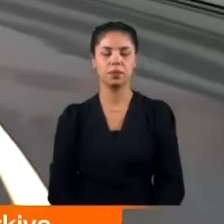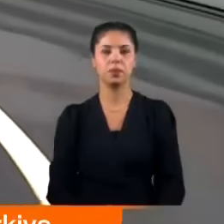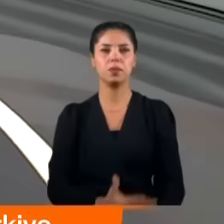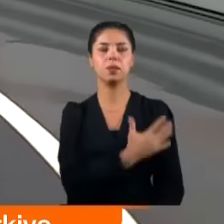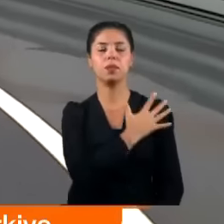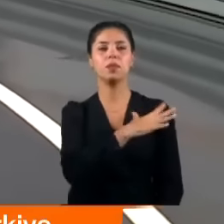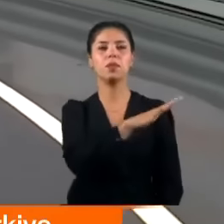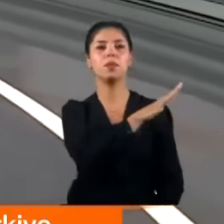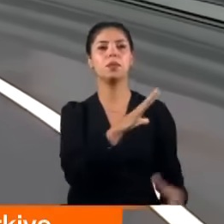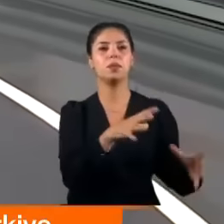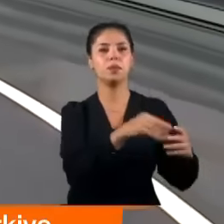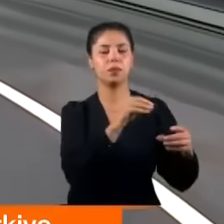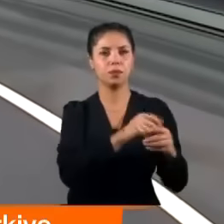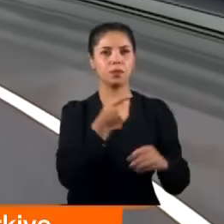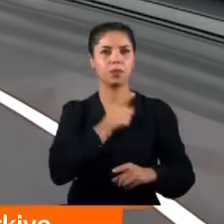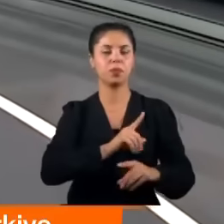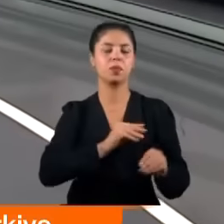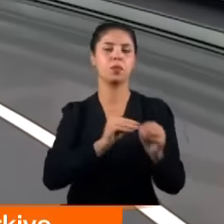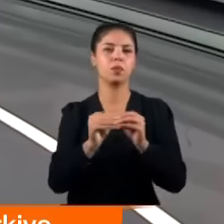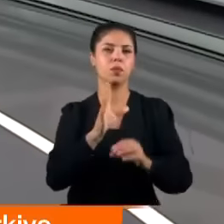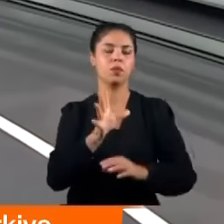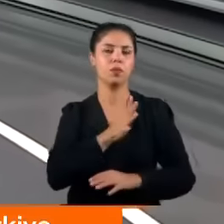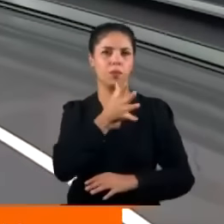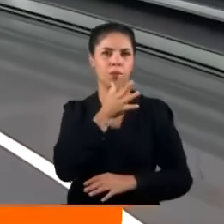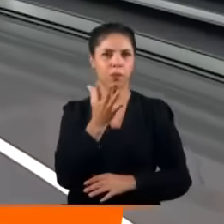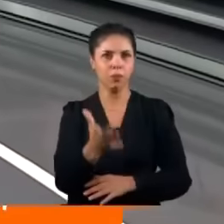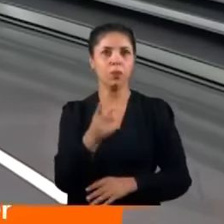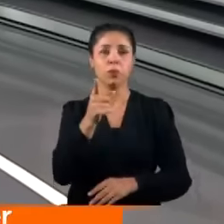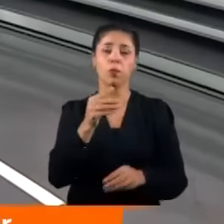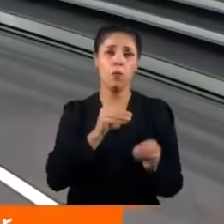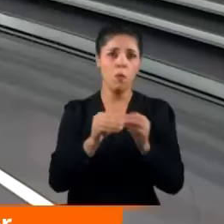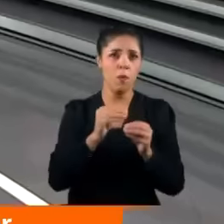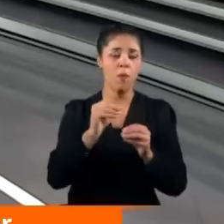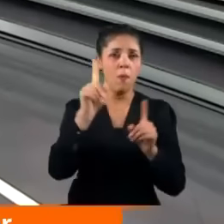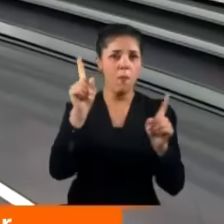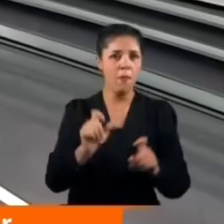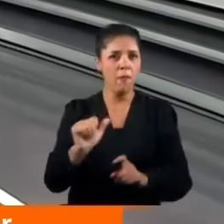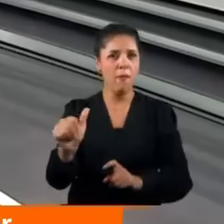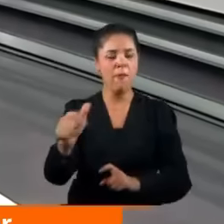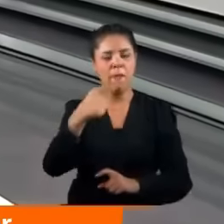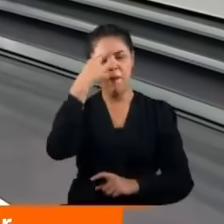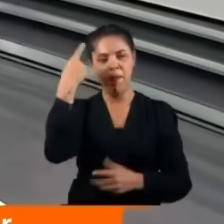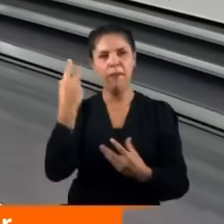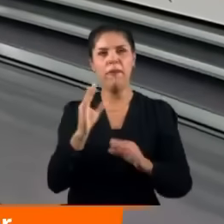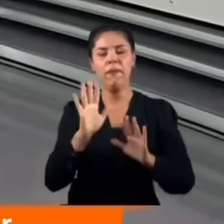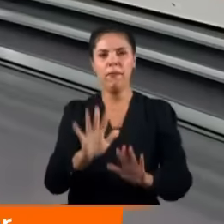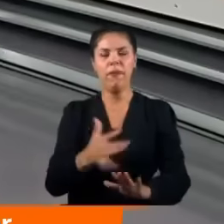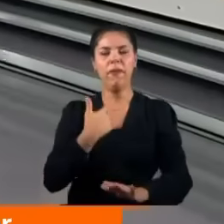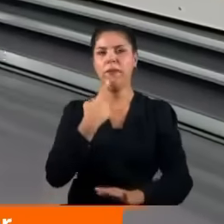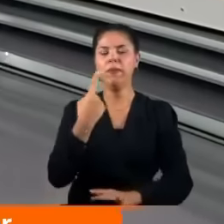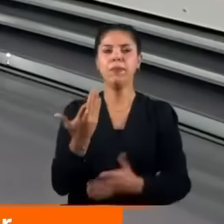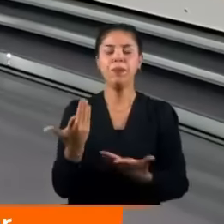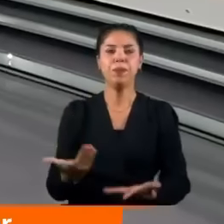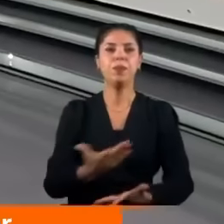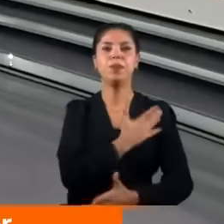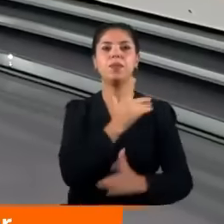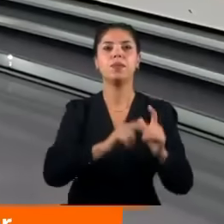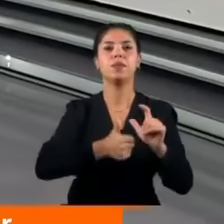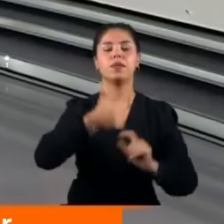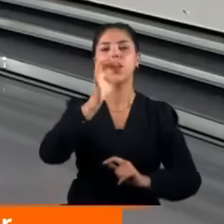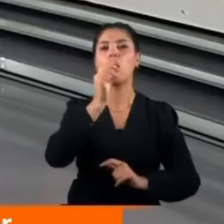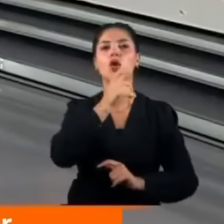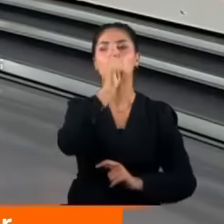Cumhuriyet Halk Partisi'nde bir adaylık meselesi var biliyorsunuz. Bu bir kriz mi? Önümüzdeki günler bunu daha net gösterecek ama şunu söyleyebiliriz. CHP Genel